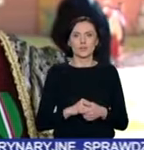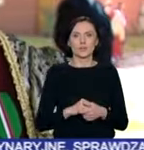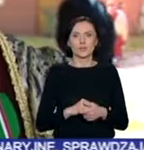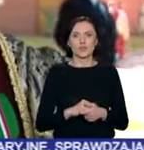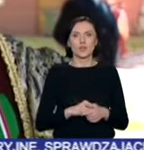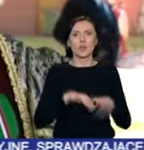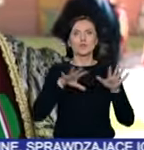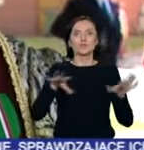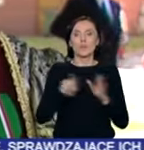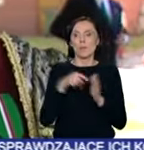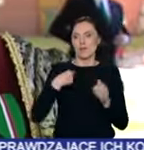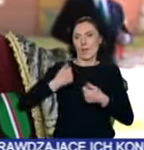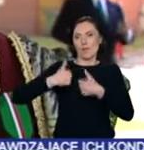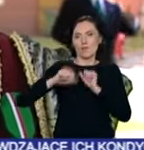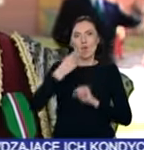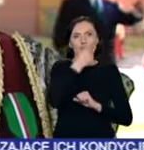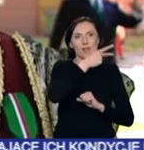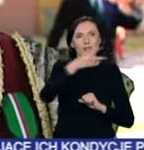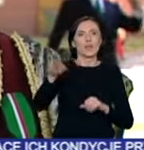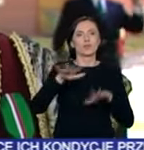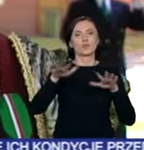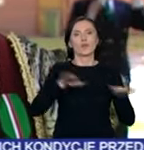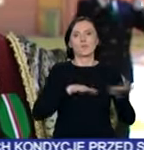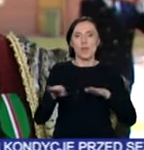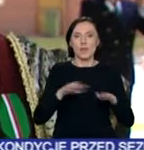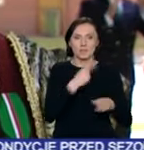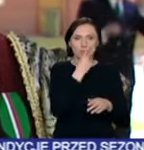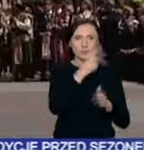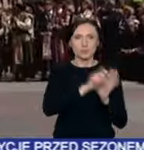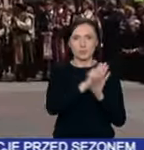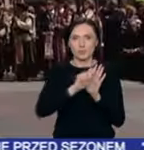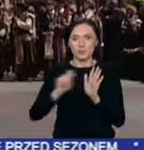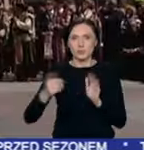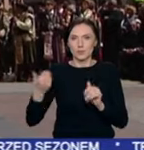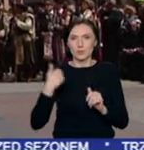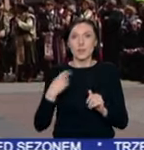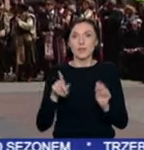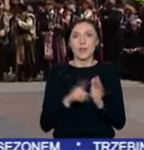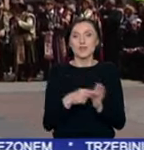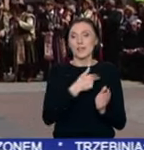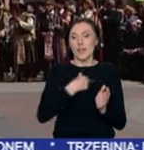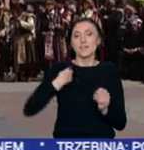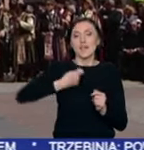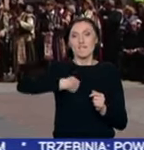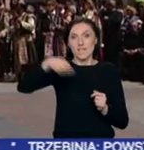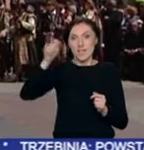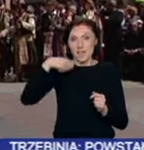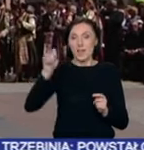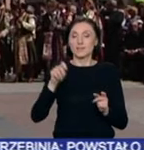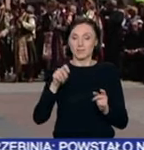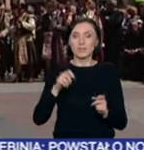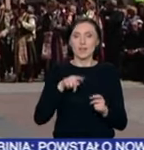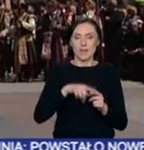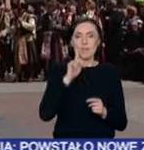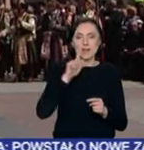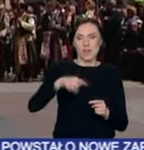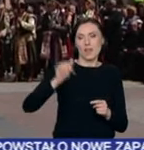wiele odwiedzaliśmy miejsc, byliśmy również na naszych wyprawach, także mogę powiedzieć, że rok